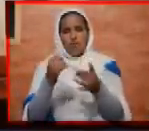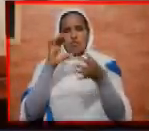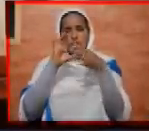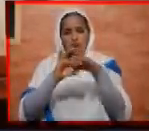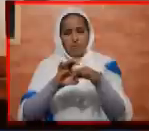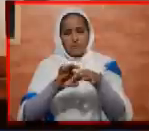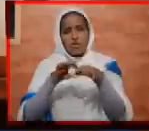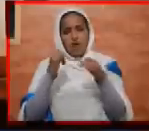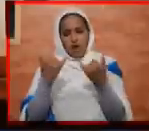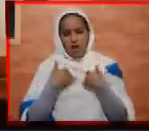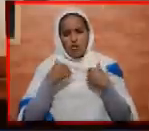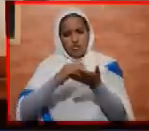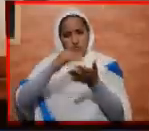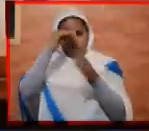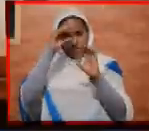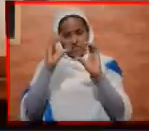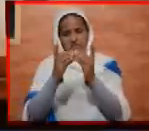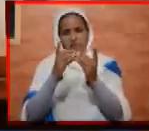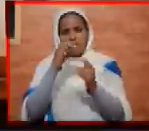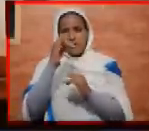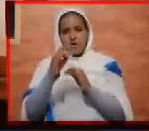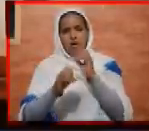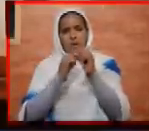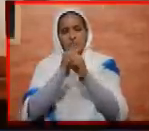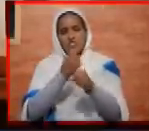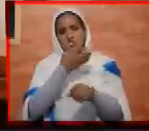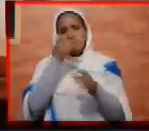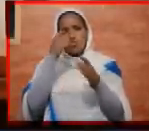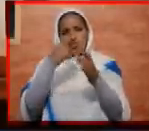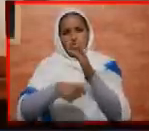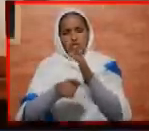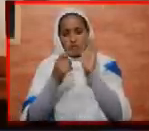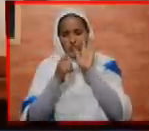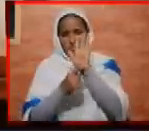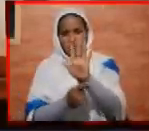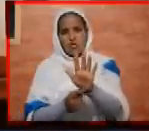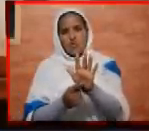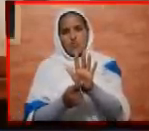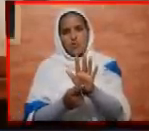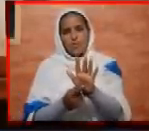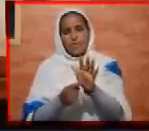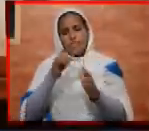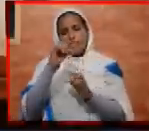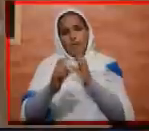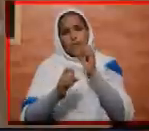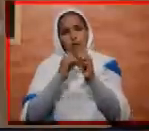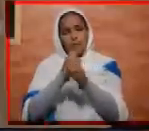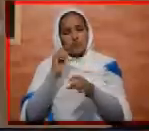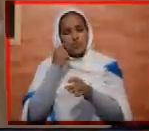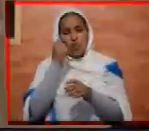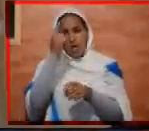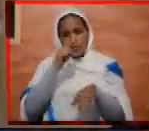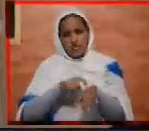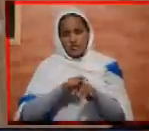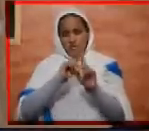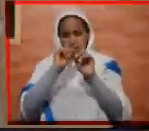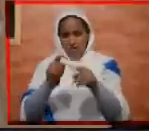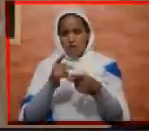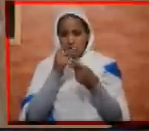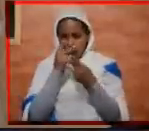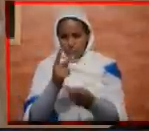መምህሩ ምን እንደሚሰራ ተማሪው ምን እንደሚማር ተቆጣጣሪ የለንም። ይህ ነው ችግሩ እንጂ